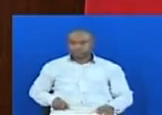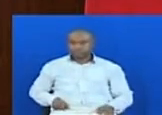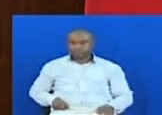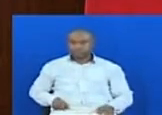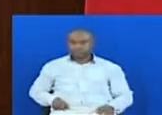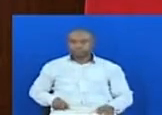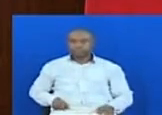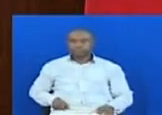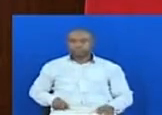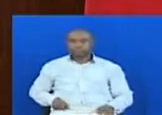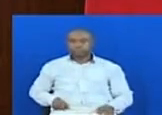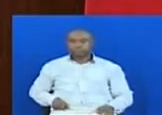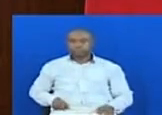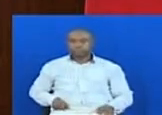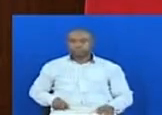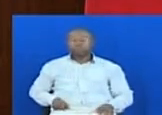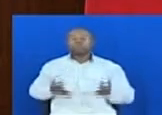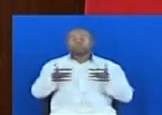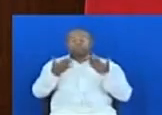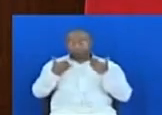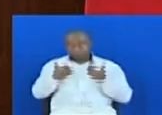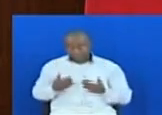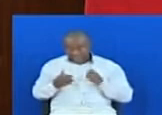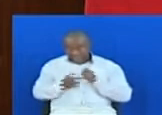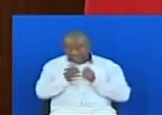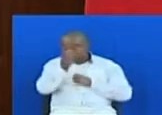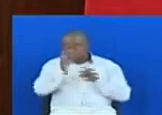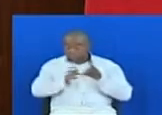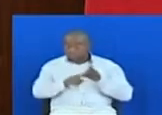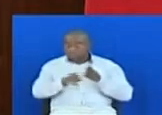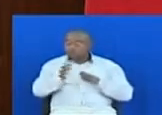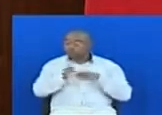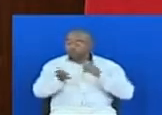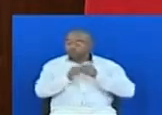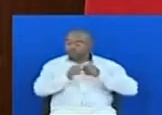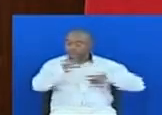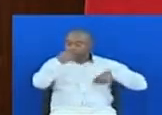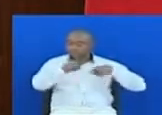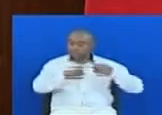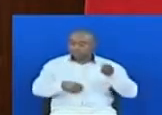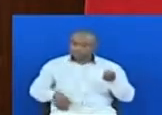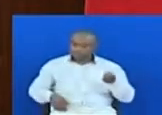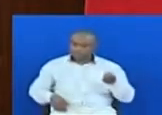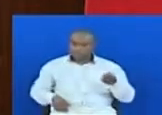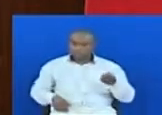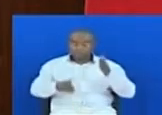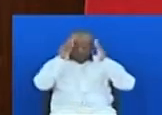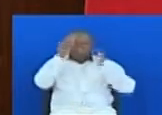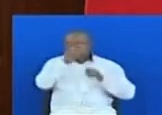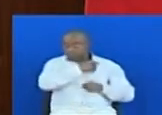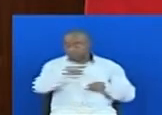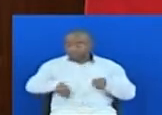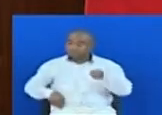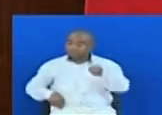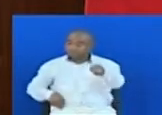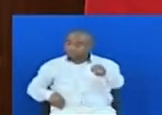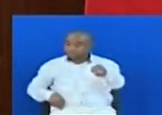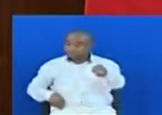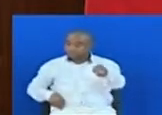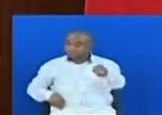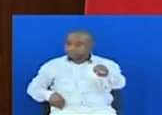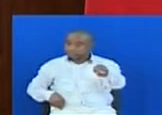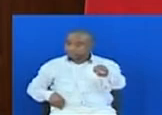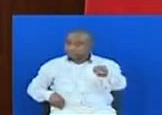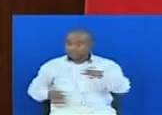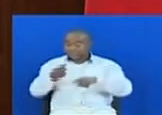jingine, jambo la kisiasa, Mheshimiwa Rais wakati mwanzo katika janga